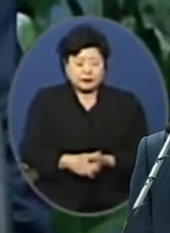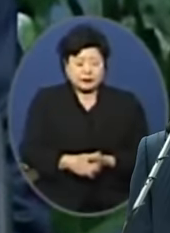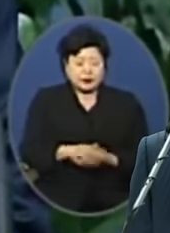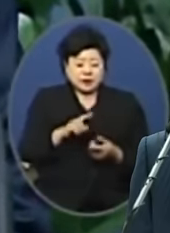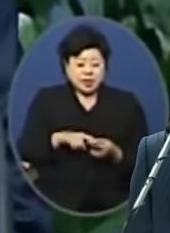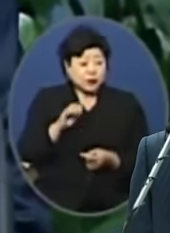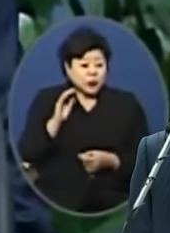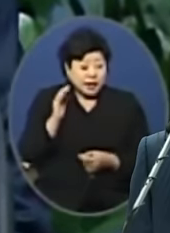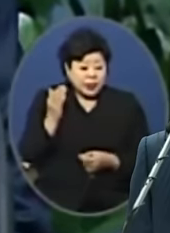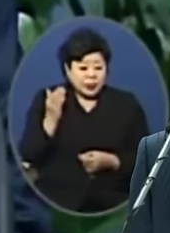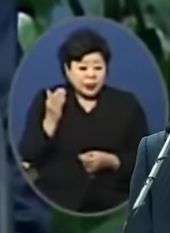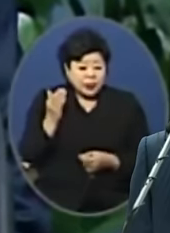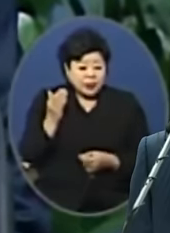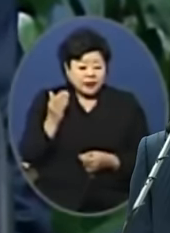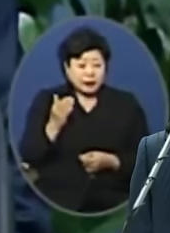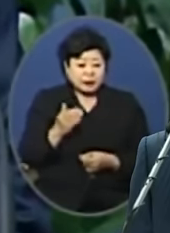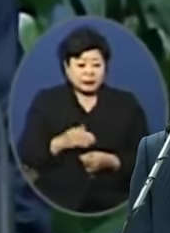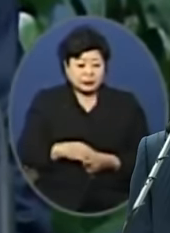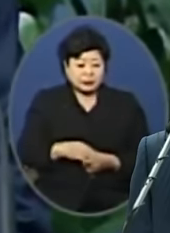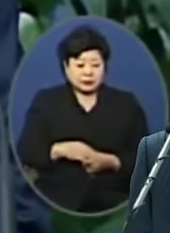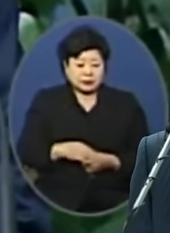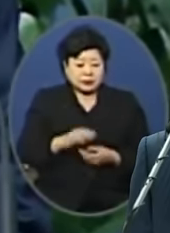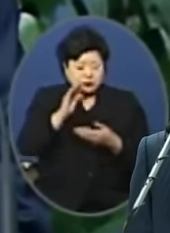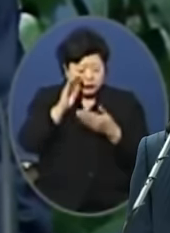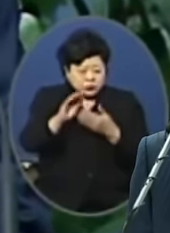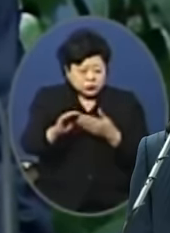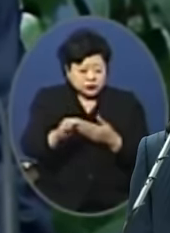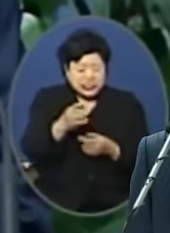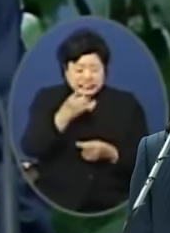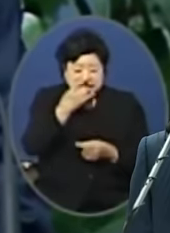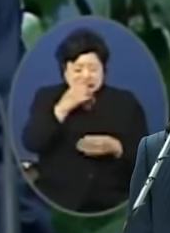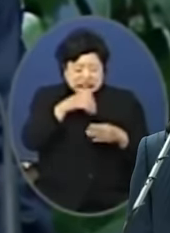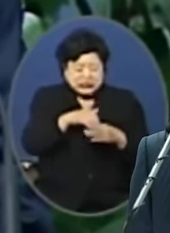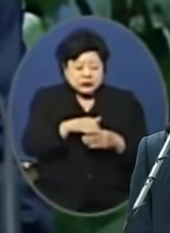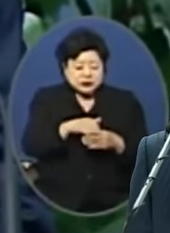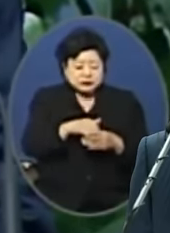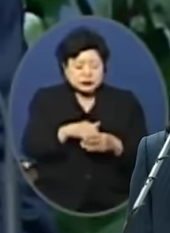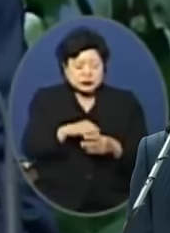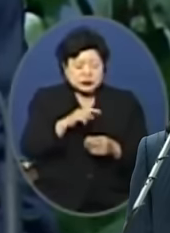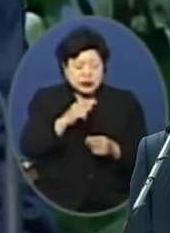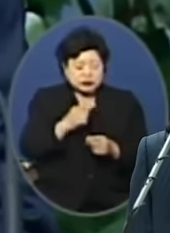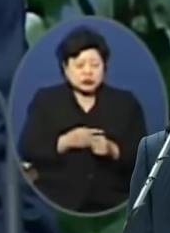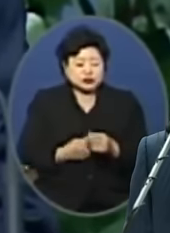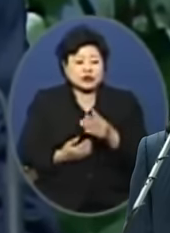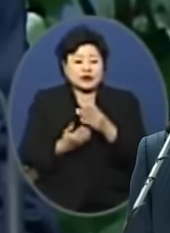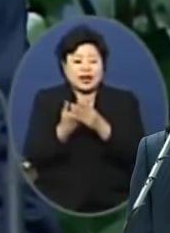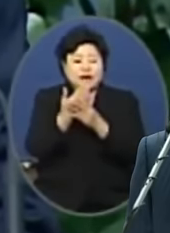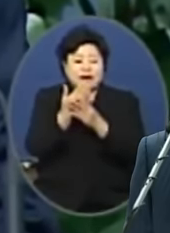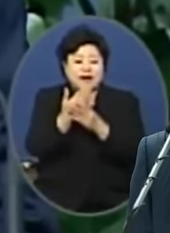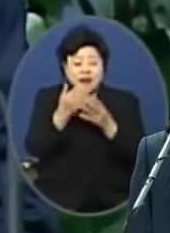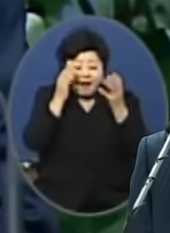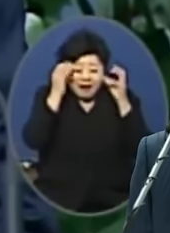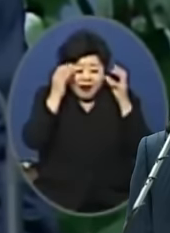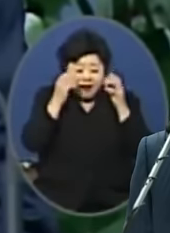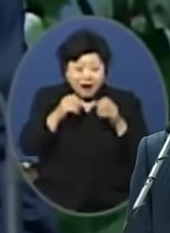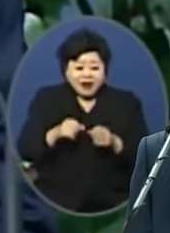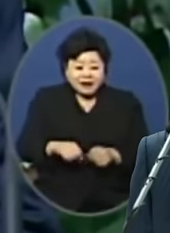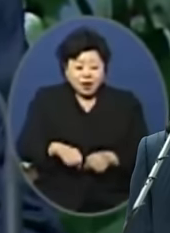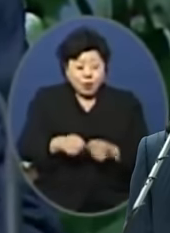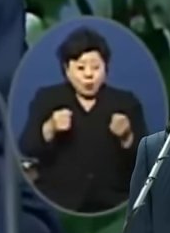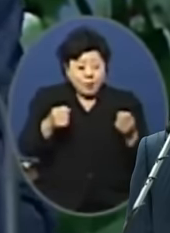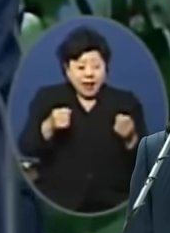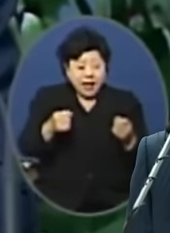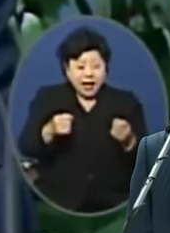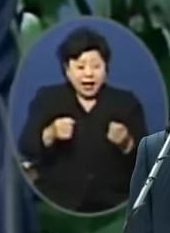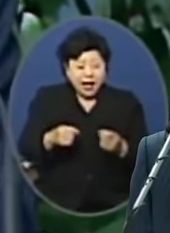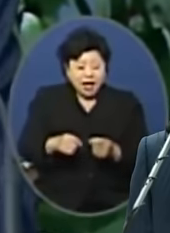그대로 내버려 놓으면 안 나오지 싶어도 혹시는 납니다. 우리 어릴 때는 고구마를 심는데